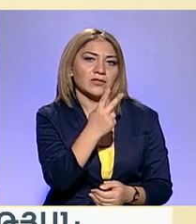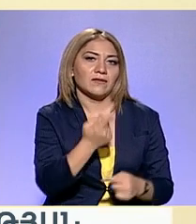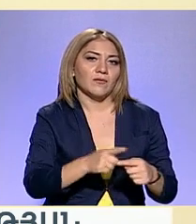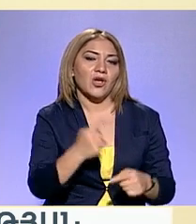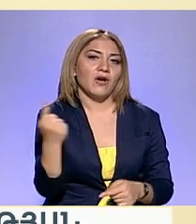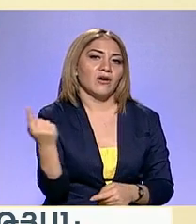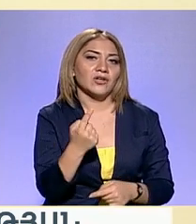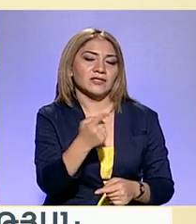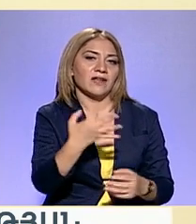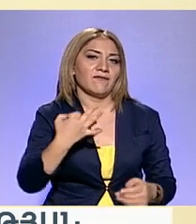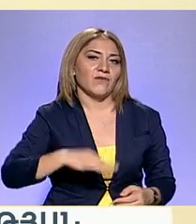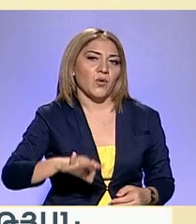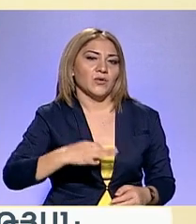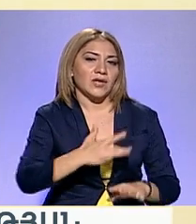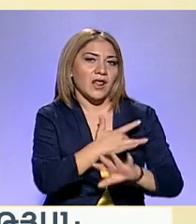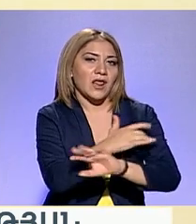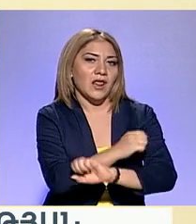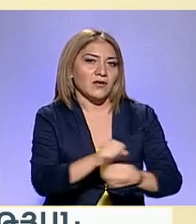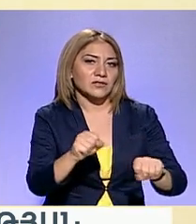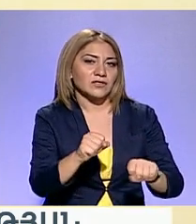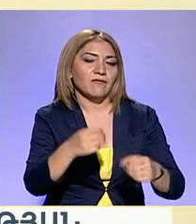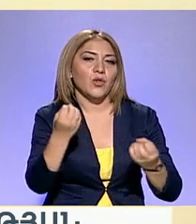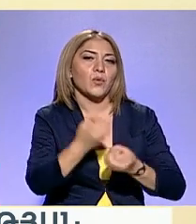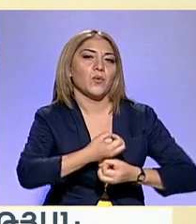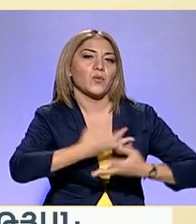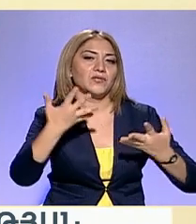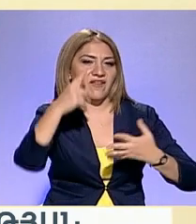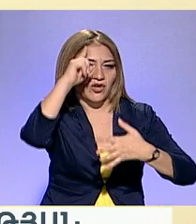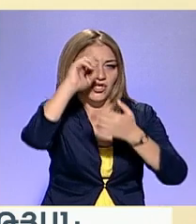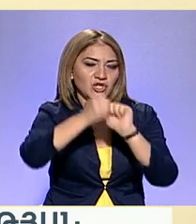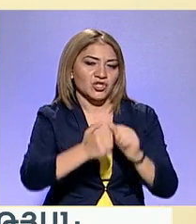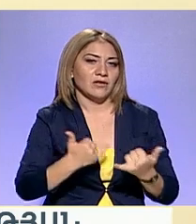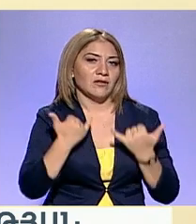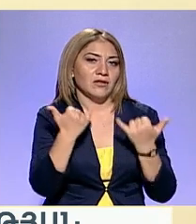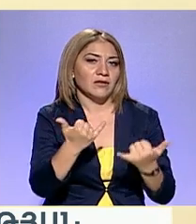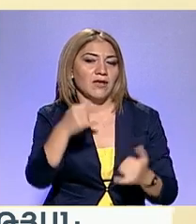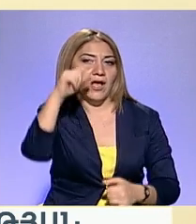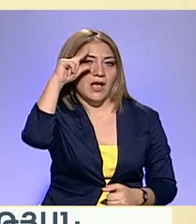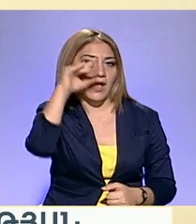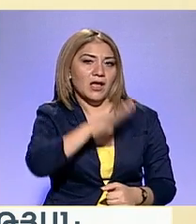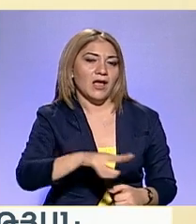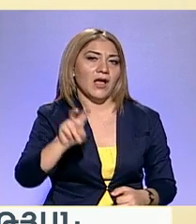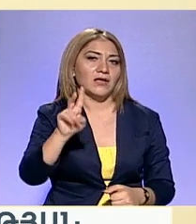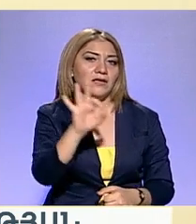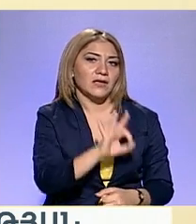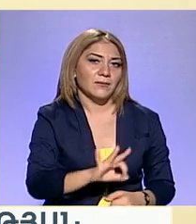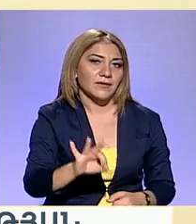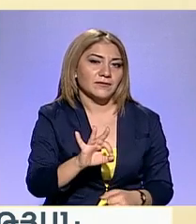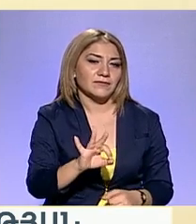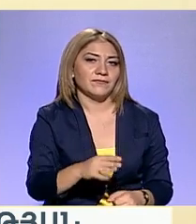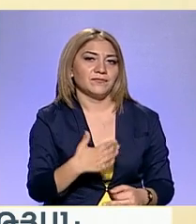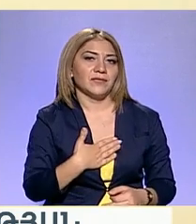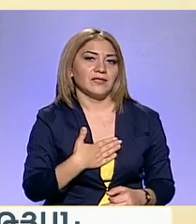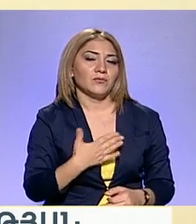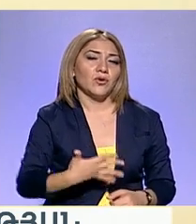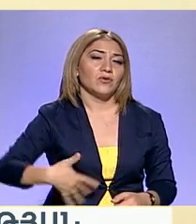առաջին հերթին ձեր որդիների հերոսական և լուսավոր հիշատակի, հանուն Հայաստանի և Արցախի, հանուն